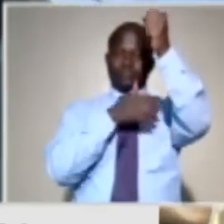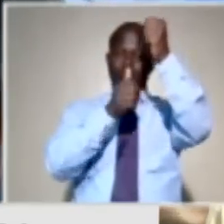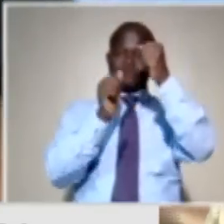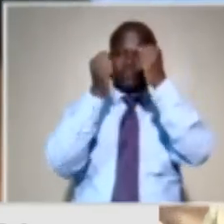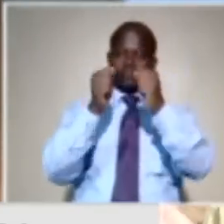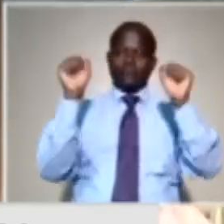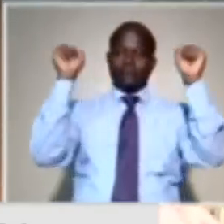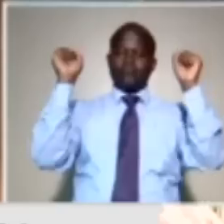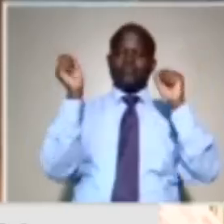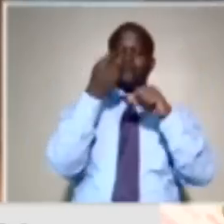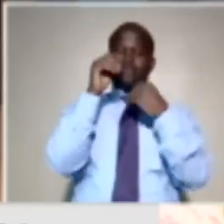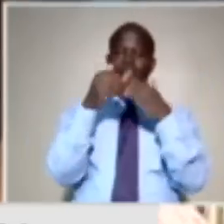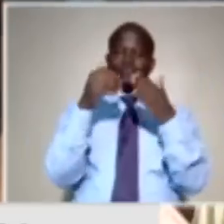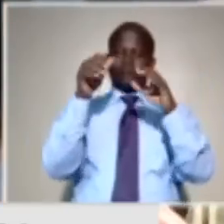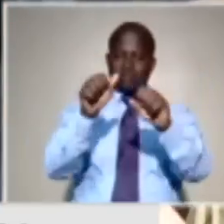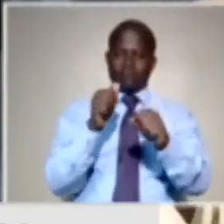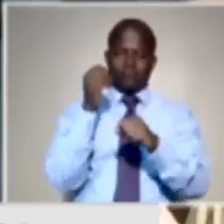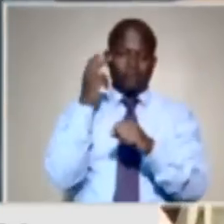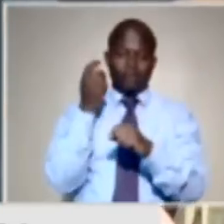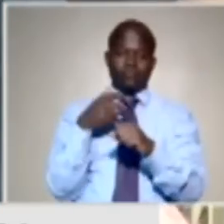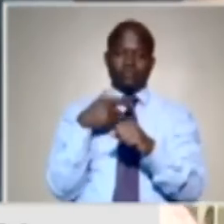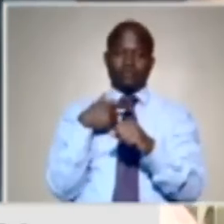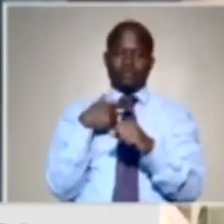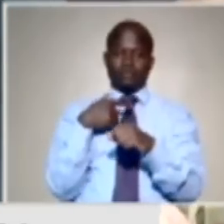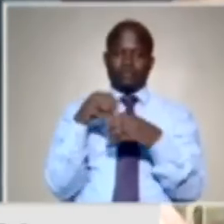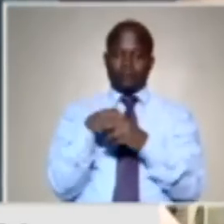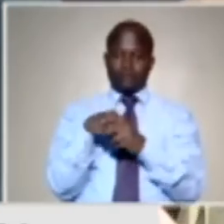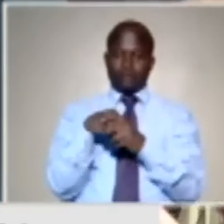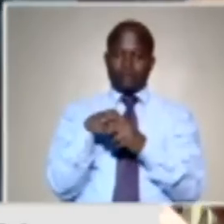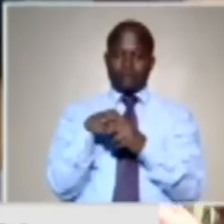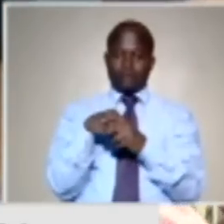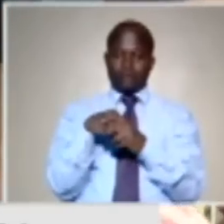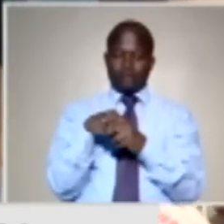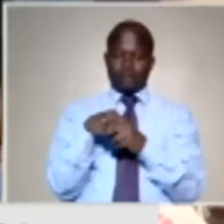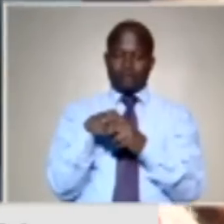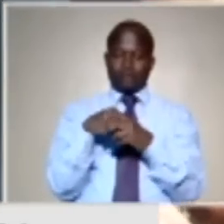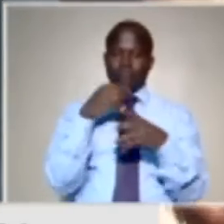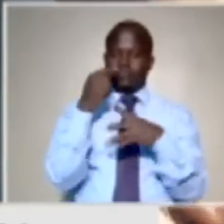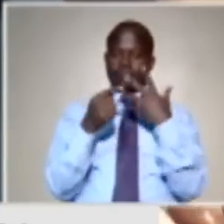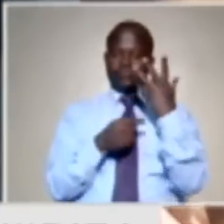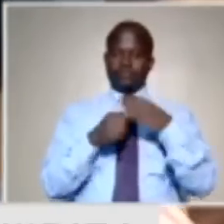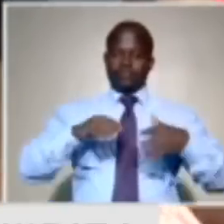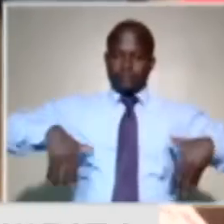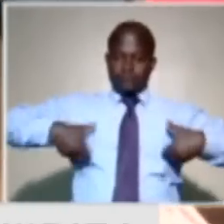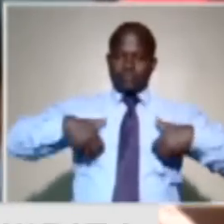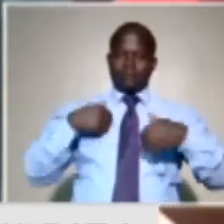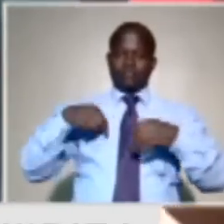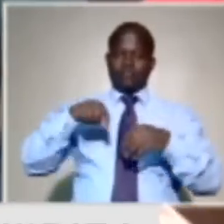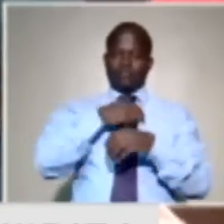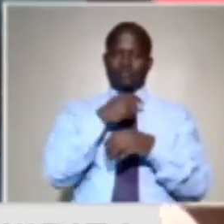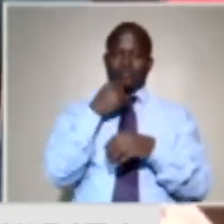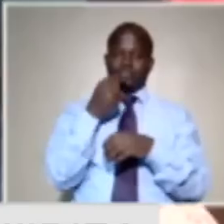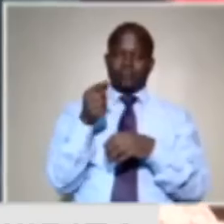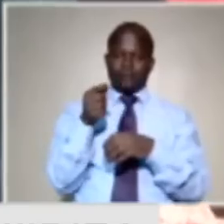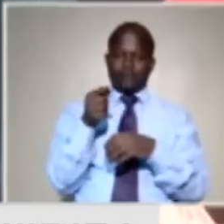yandukuye narayifashe maze kuyifata numva umwana arareta mu maguru ku mugongo amaguru ariyo yafashwe muri bya bindi nahetse nahise mufata mpita